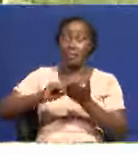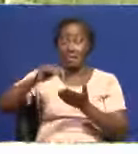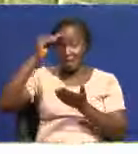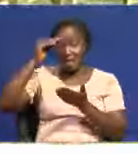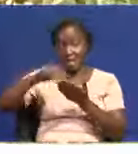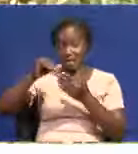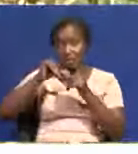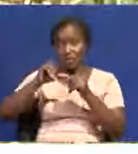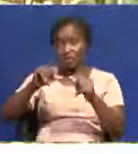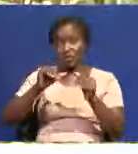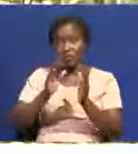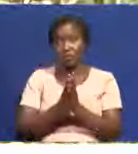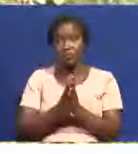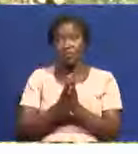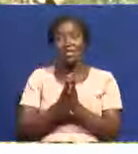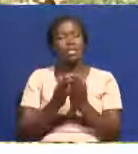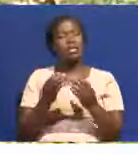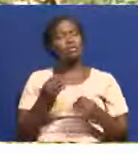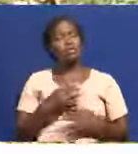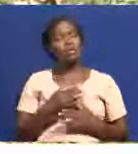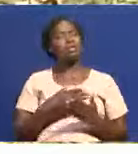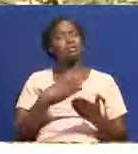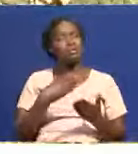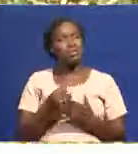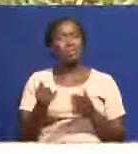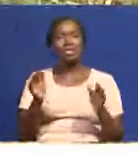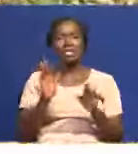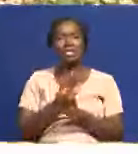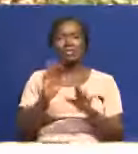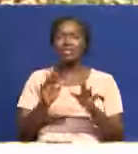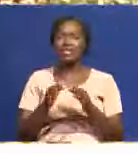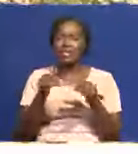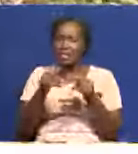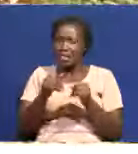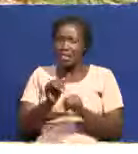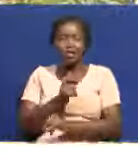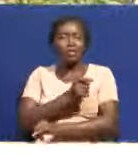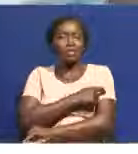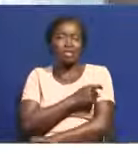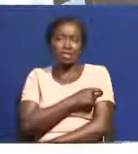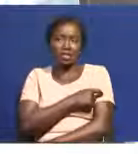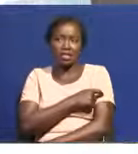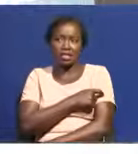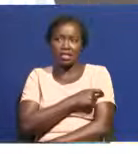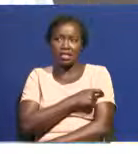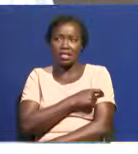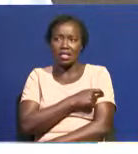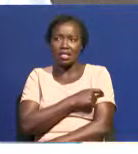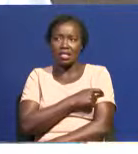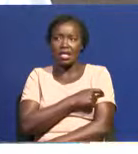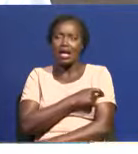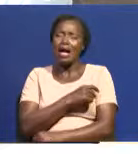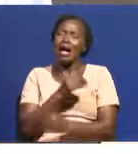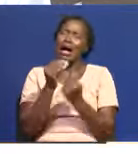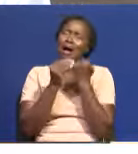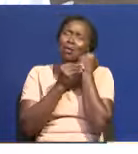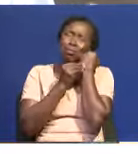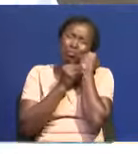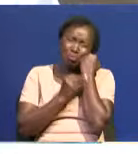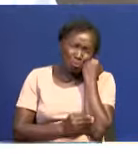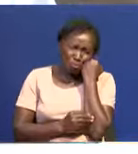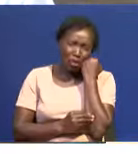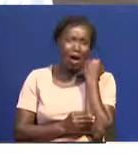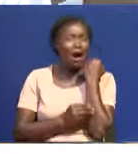Kutokana na kutamauka, familia yake imeuza mali yao ili kukidhia matibabu yake. Amenifilishisha, nimetumia